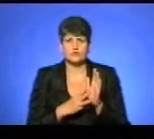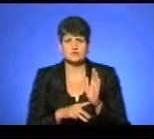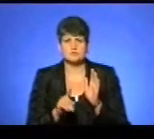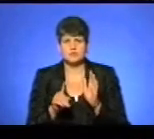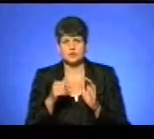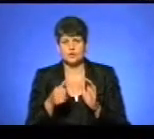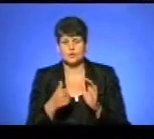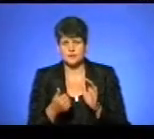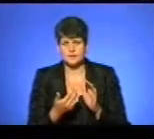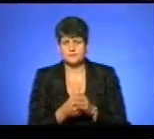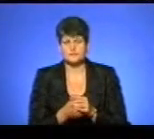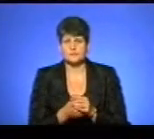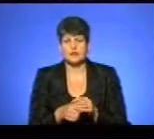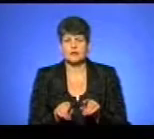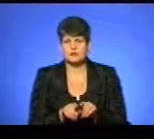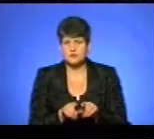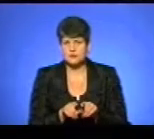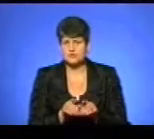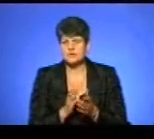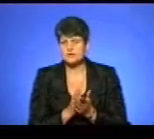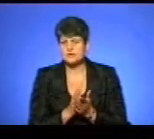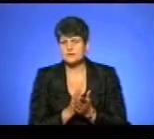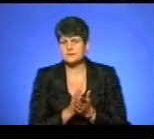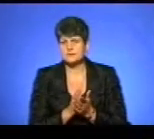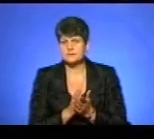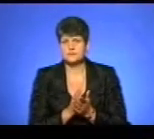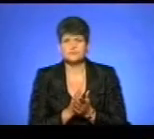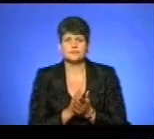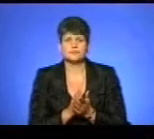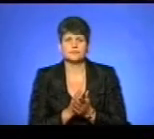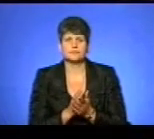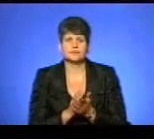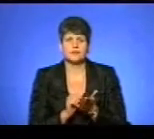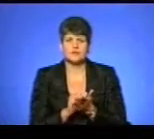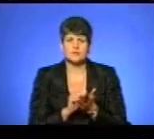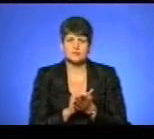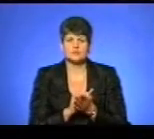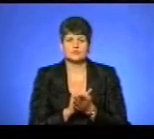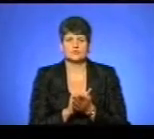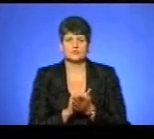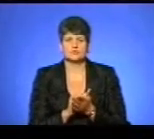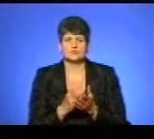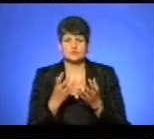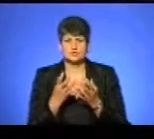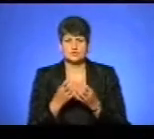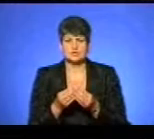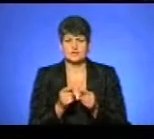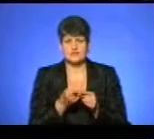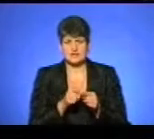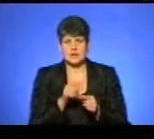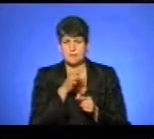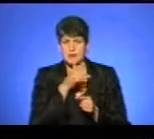1988-1981 роки. Також ну, такі публікації в визвольному шляхі, також за цей період.